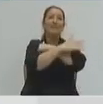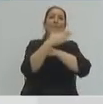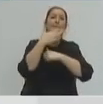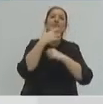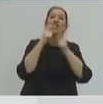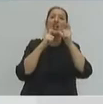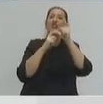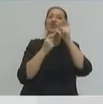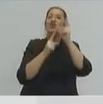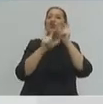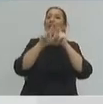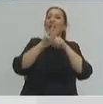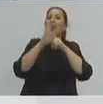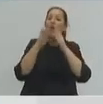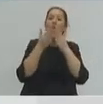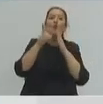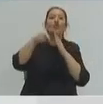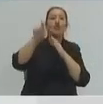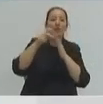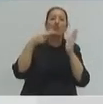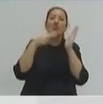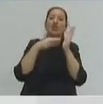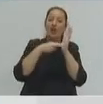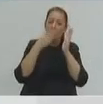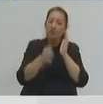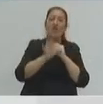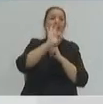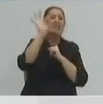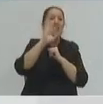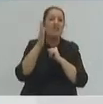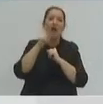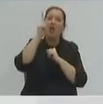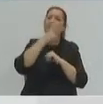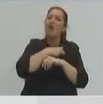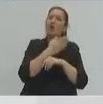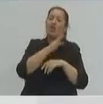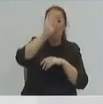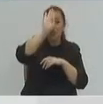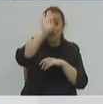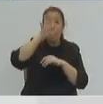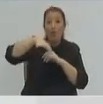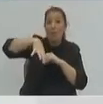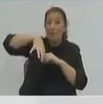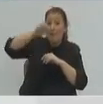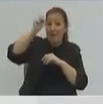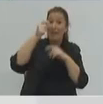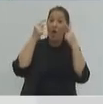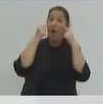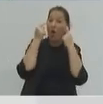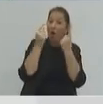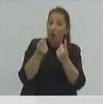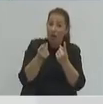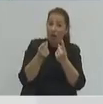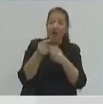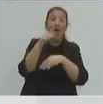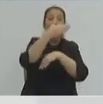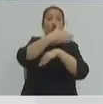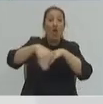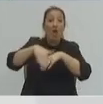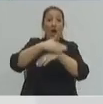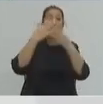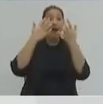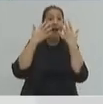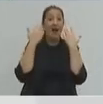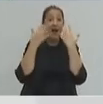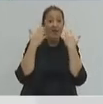Şile'nin, Büyükçekmece'nin, Çatalca'nın, Silivri'nin, Allah aşkına İstanbul merkezindeki sokak